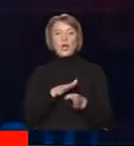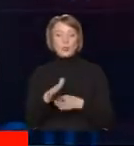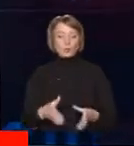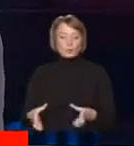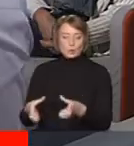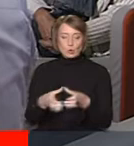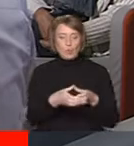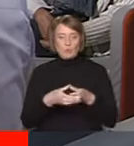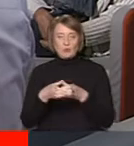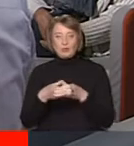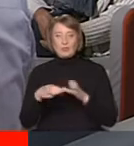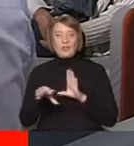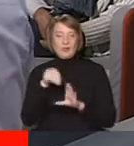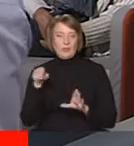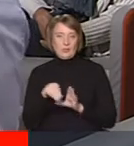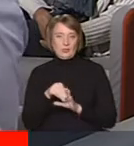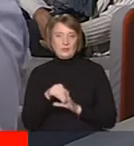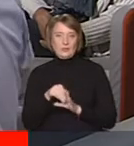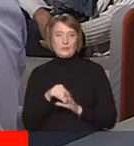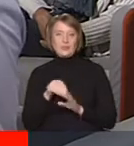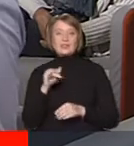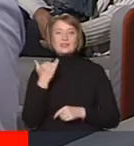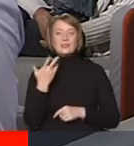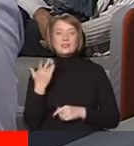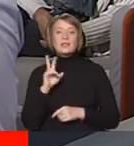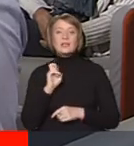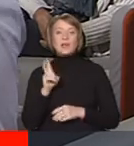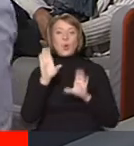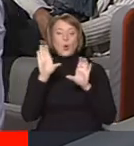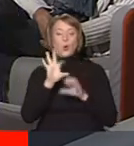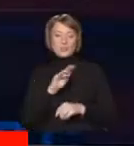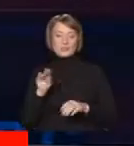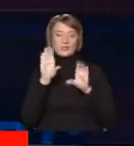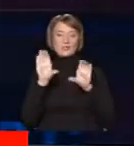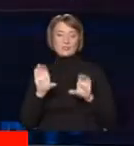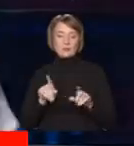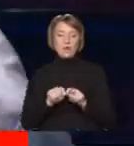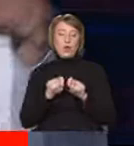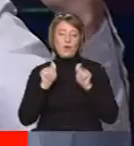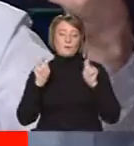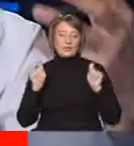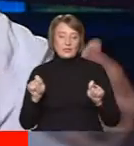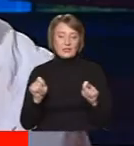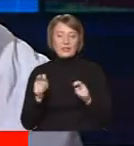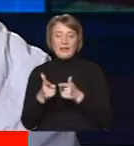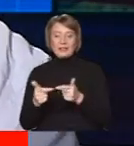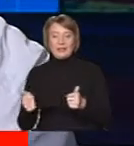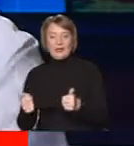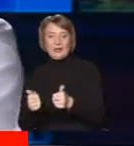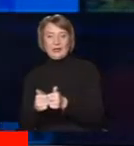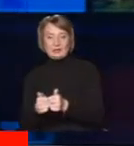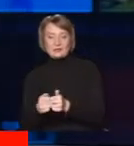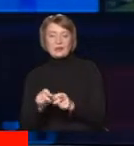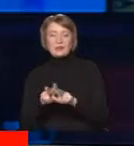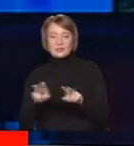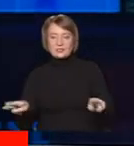скопіювати принцип виборів, так? Тільки це не буде по закону, як офіційні вибори. Але так само відкрити дільниці, так само можуть бути бюлетені,